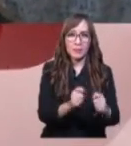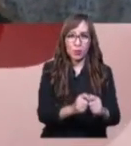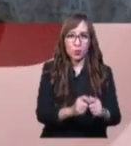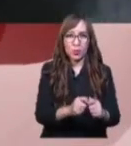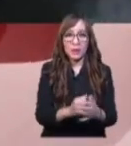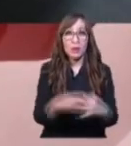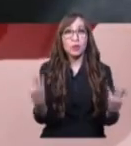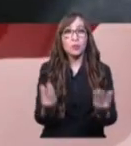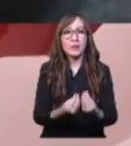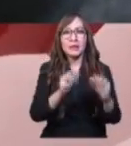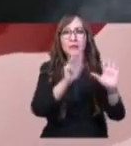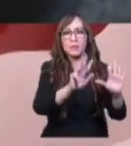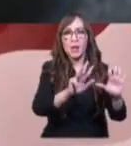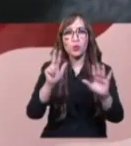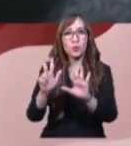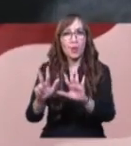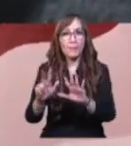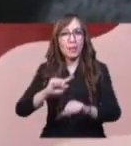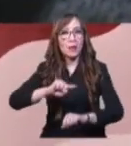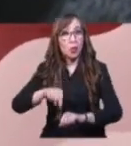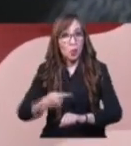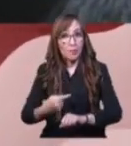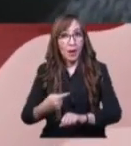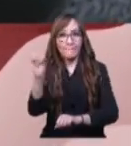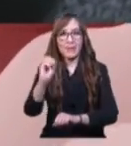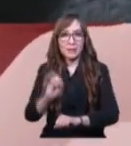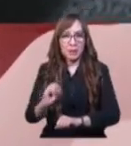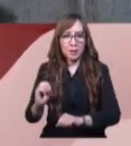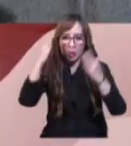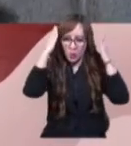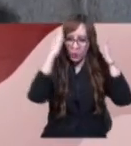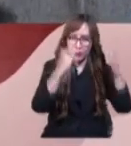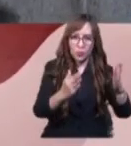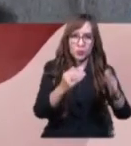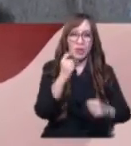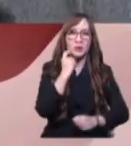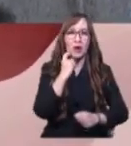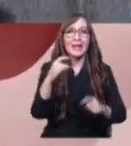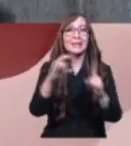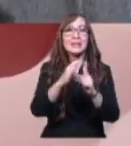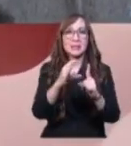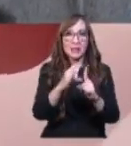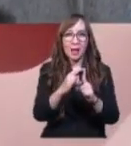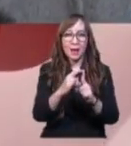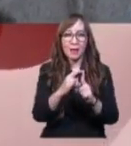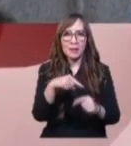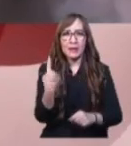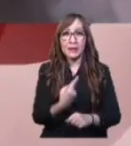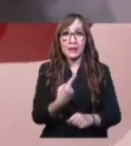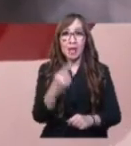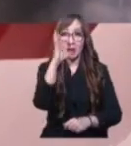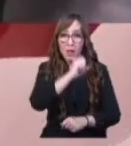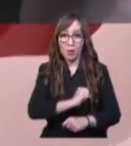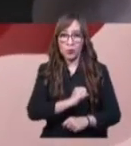jumlahnya 98%. Jadi ini fokusnya itu sebetulnya di situ, isu digitalisasi UMKM. Karena kita yakin lah, kalau misalnya kayak